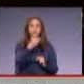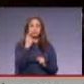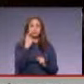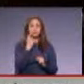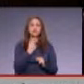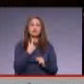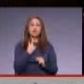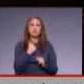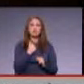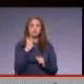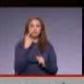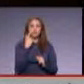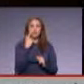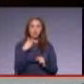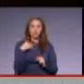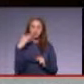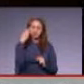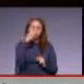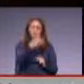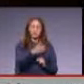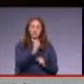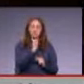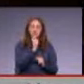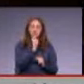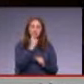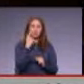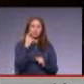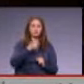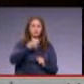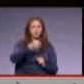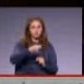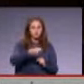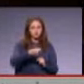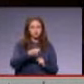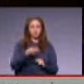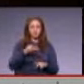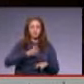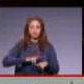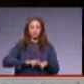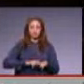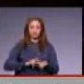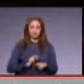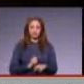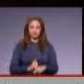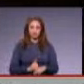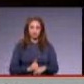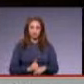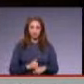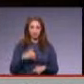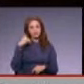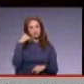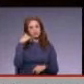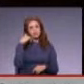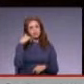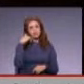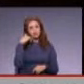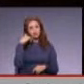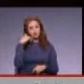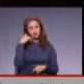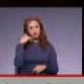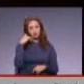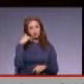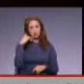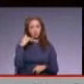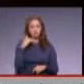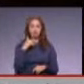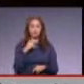فحابة من خلال برنامج واحد من الناس إن أنا أجي أزورها مرة تانية. أنا الحقيقة طلبناها في التليفون وكنت فاكره